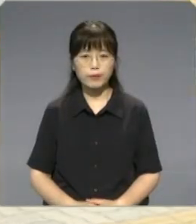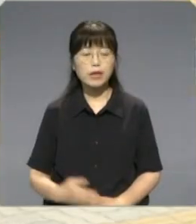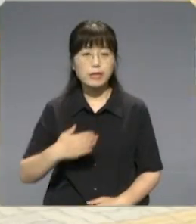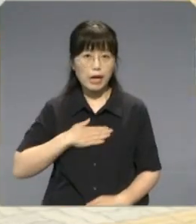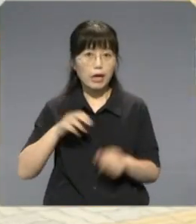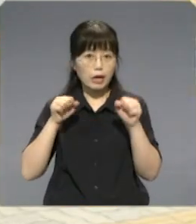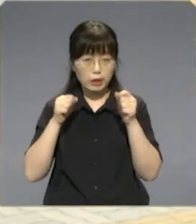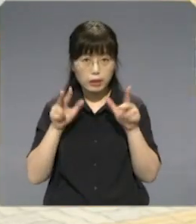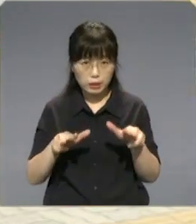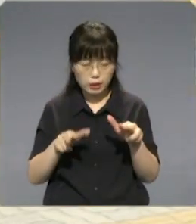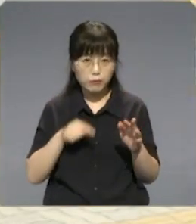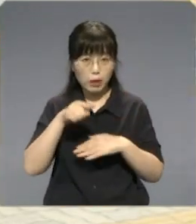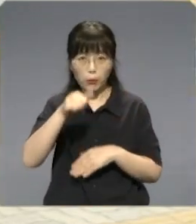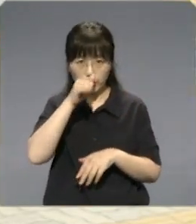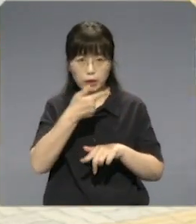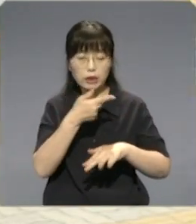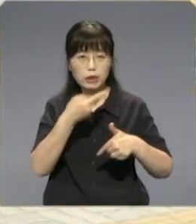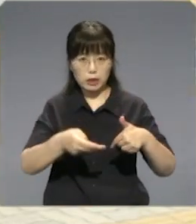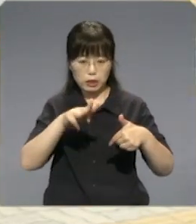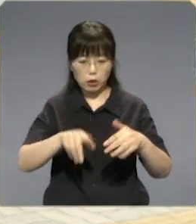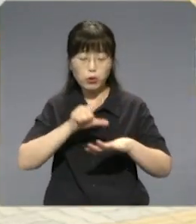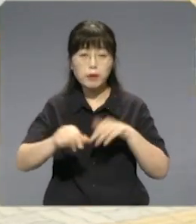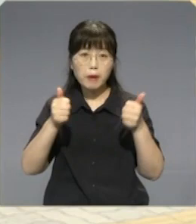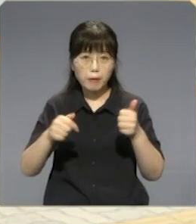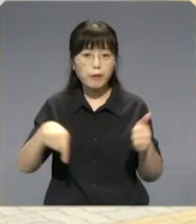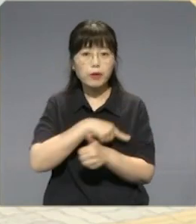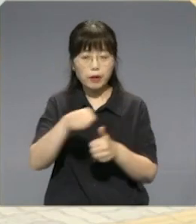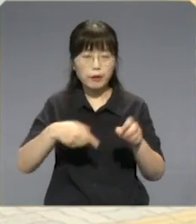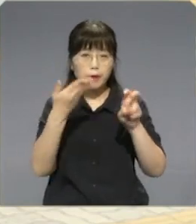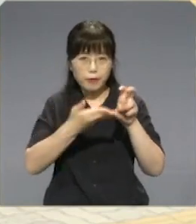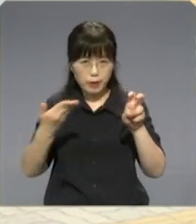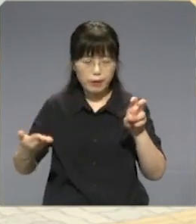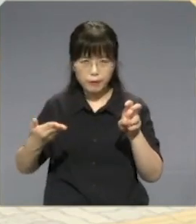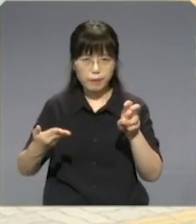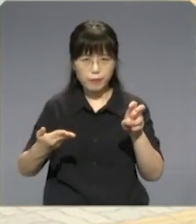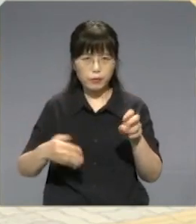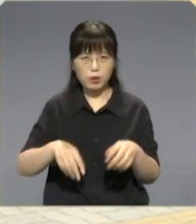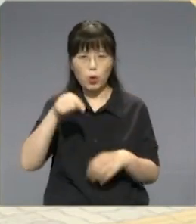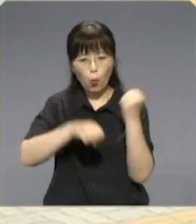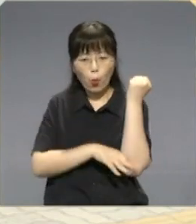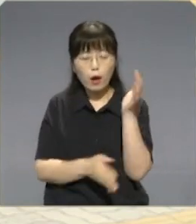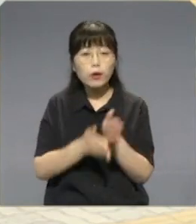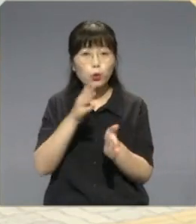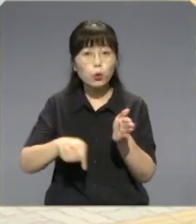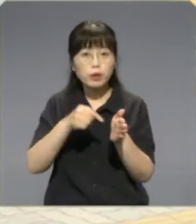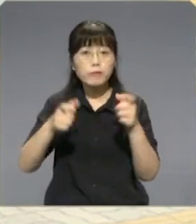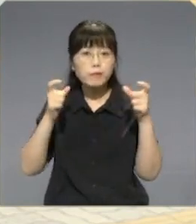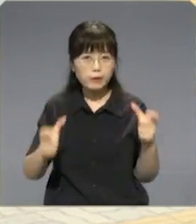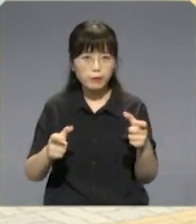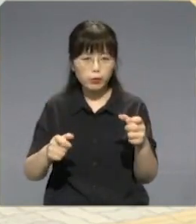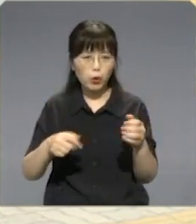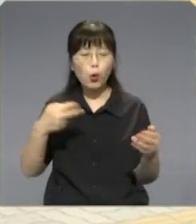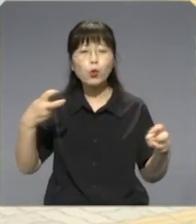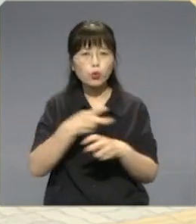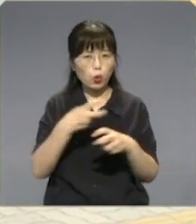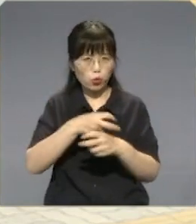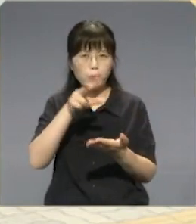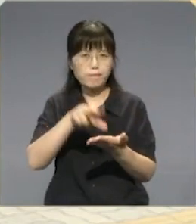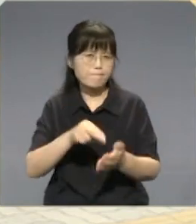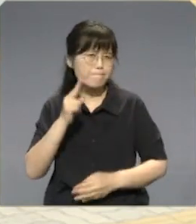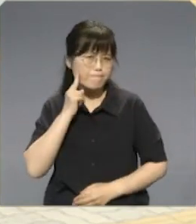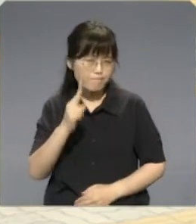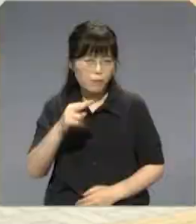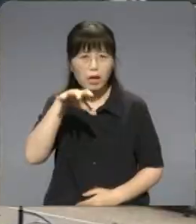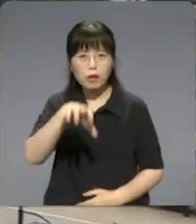제가 지금 나와 있는 인천지방법원 주변은 미추홀구의 전형적인 문도심 지역으로 교통 문제가